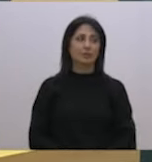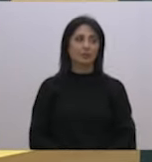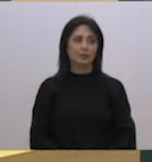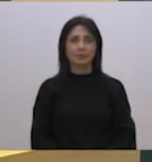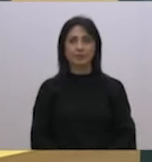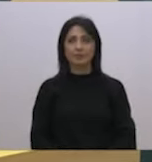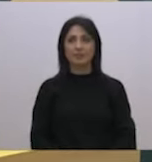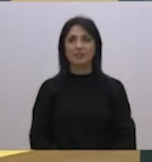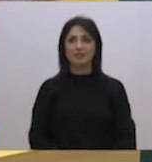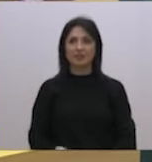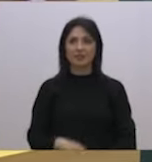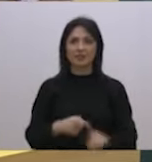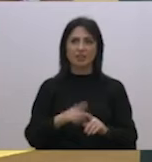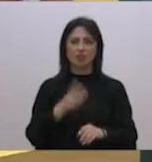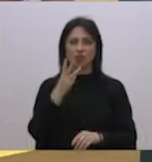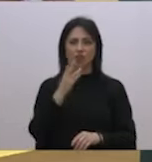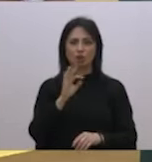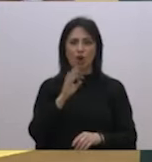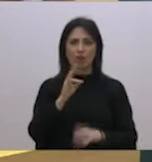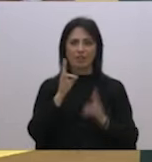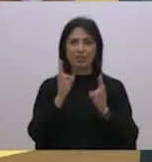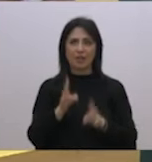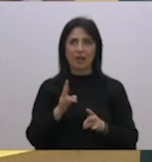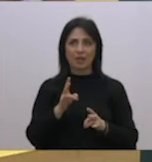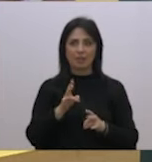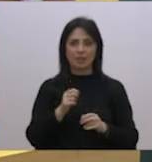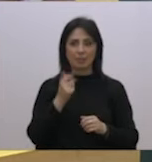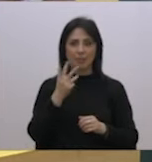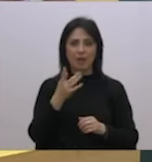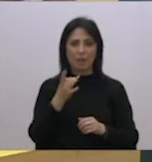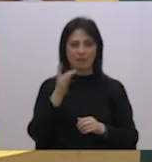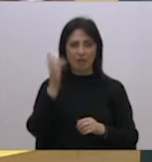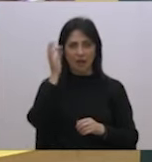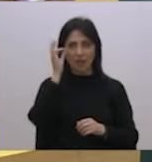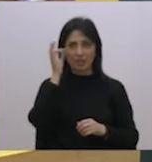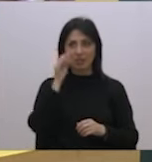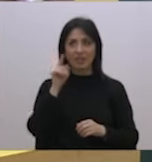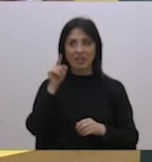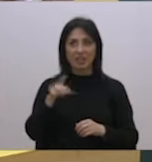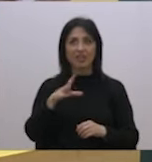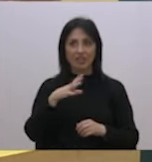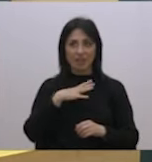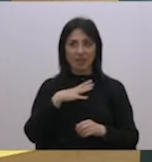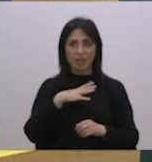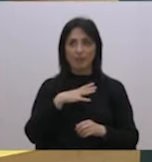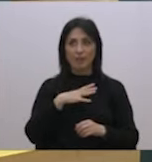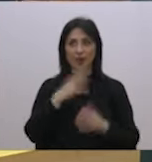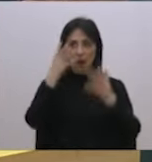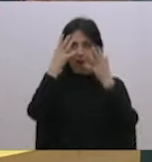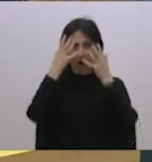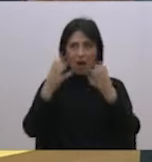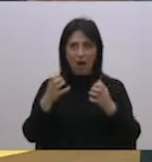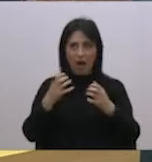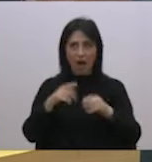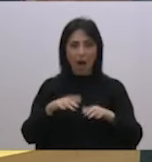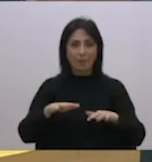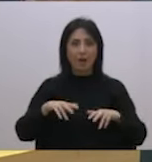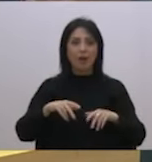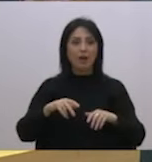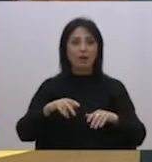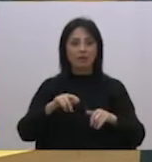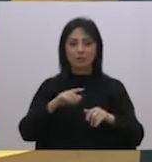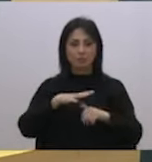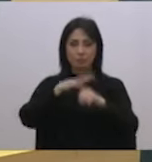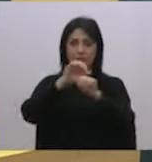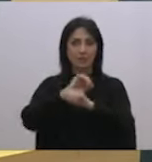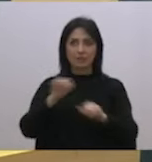E rac, show is la tragedia s-o Beram de netaxene, cred. Icui ca oi mei, rame, i capre în arapi, s-ar și eleba.